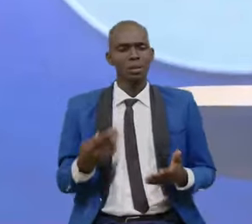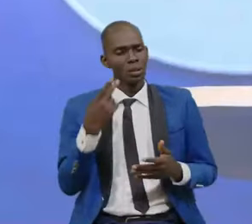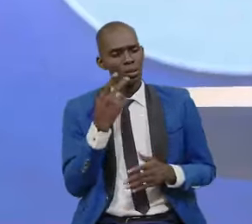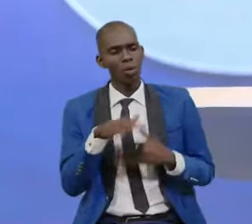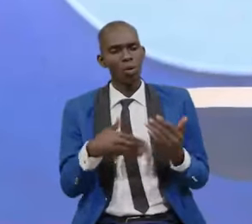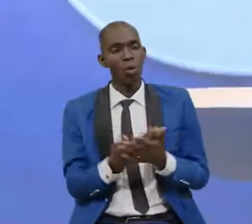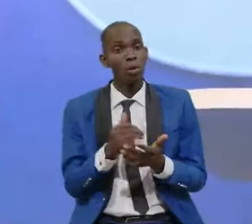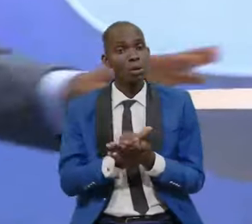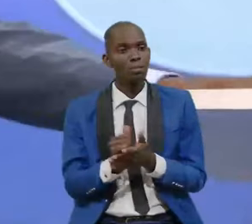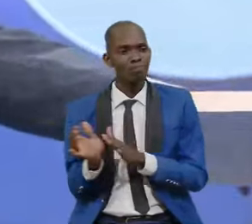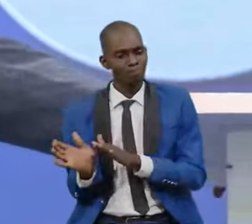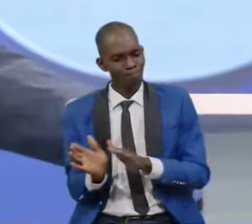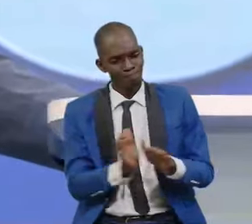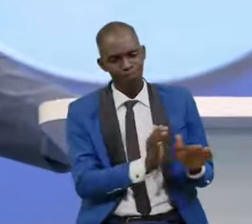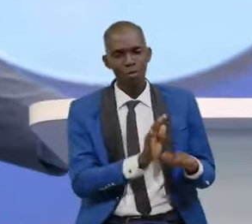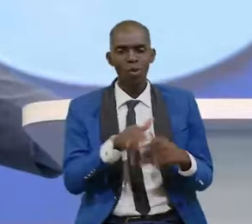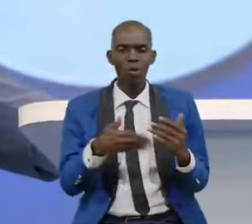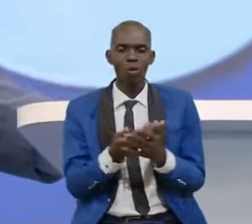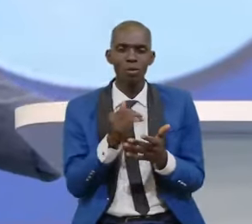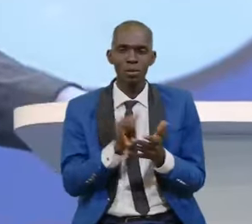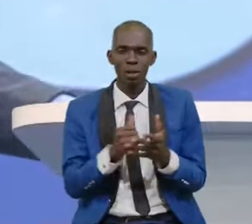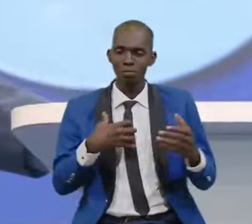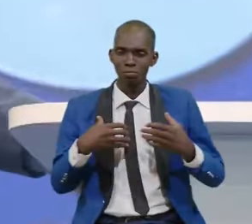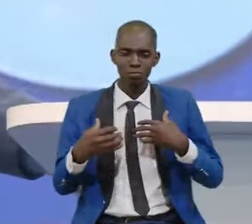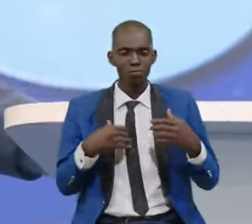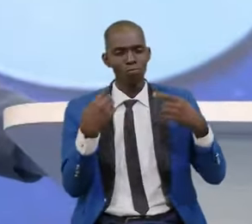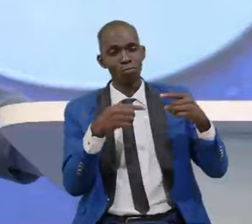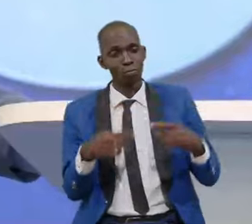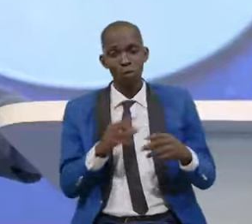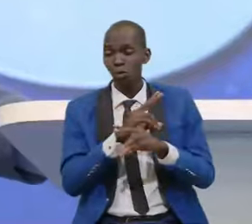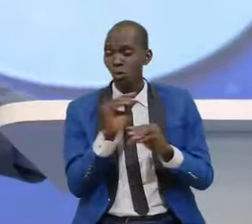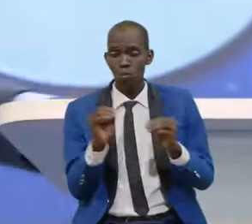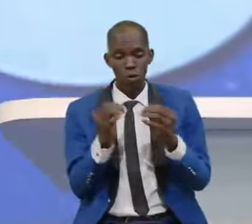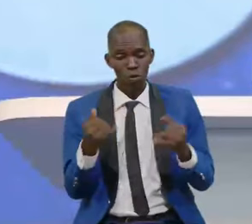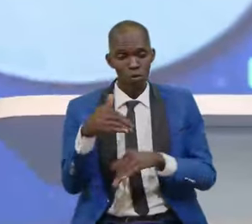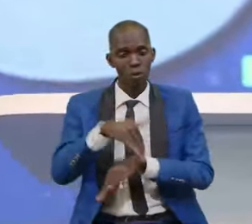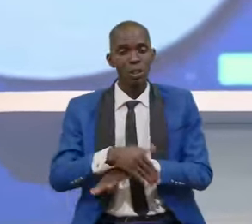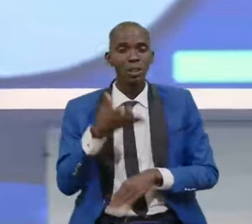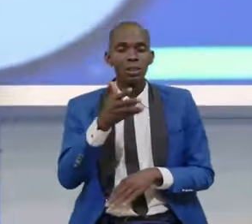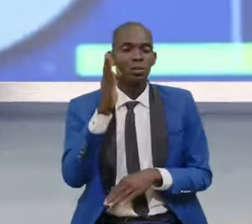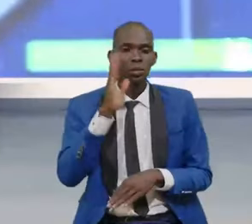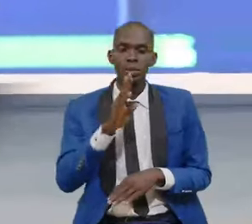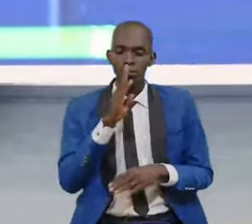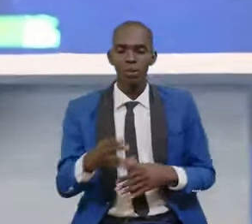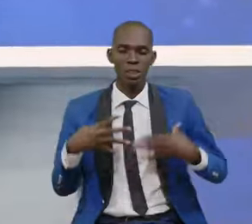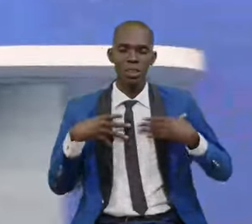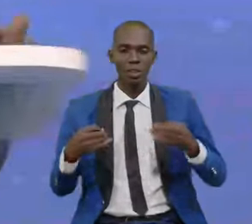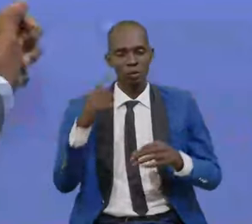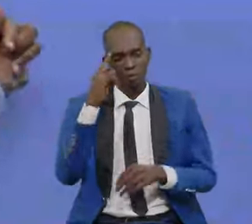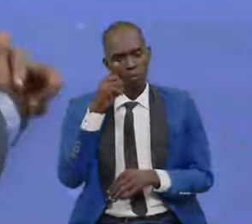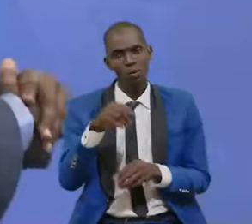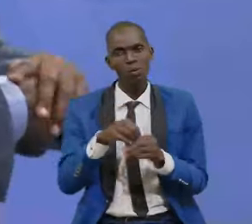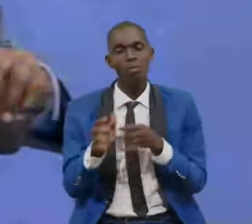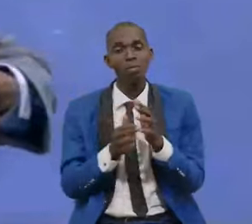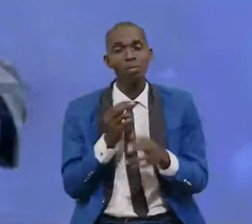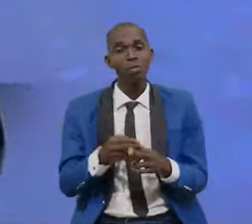cela, laissons, mettons ça de côté. Plus de plaintes ce soir, il y aura la guérison. Il